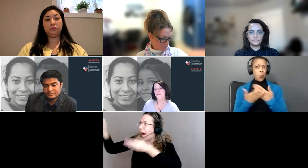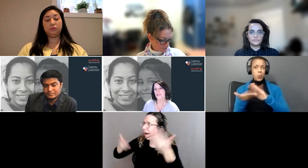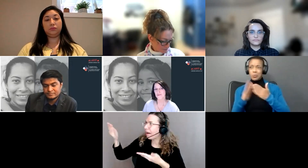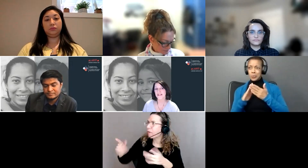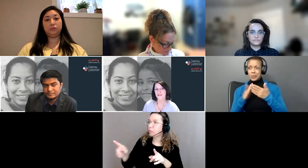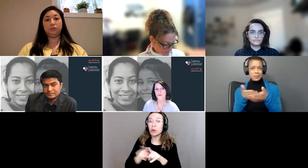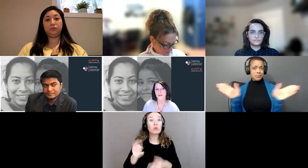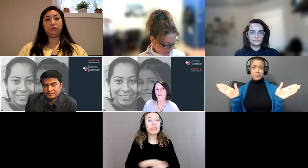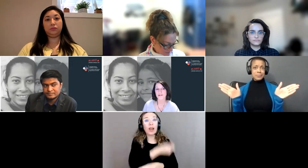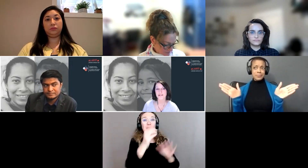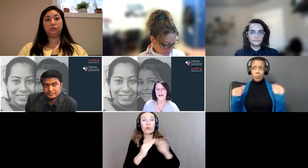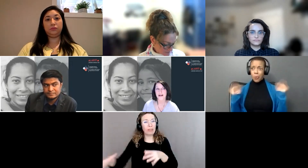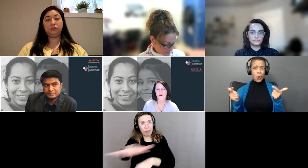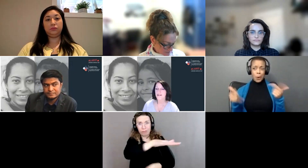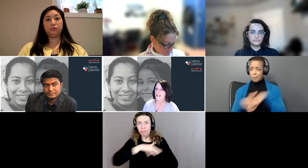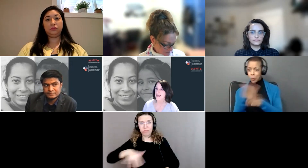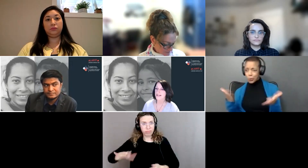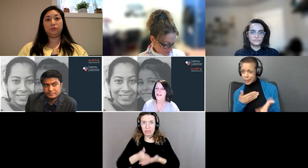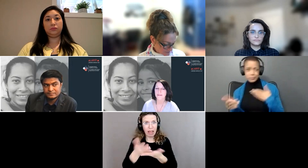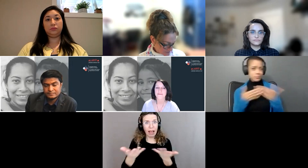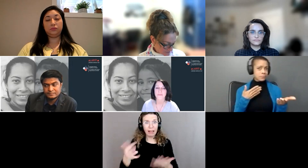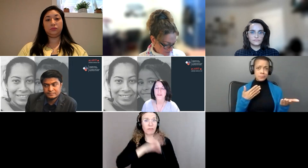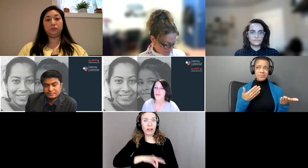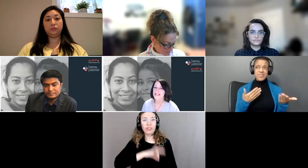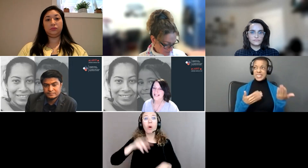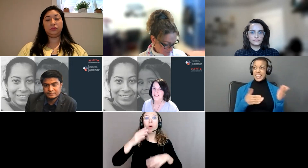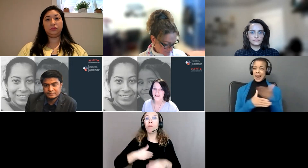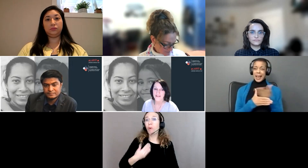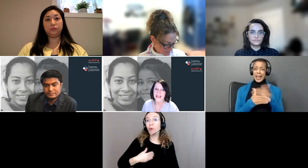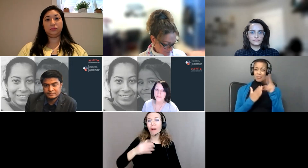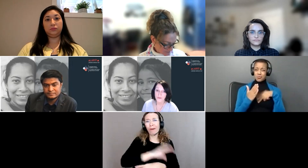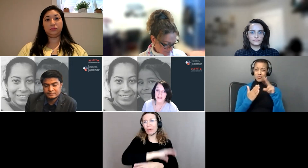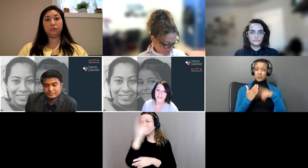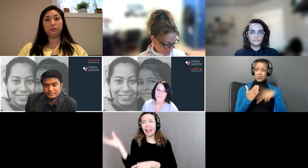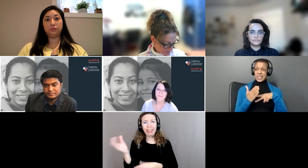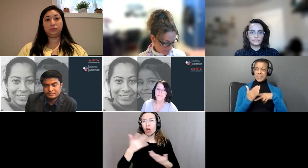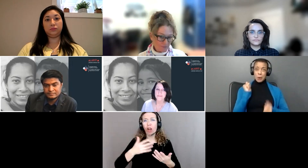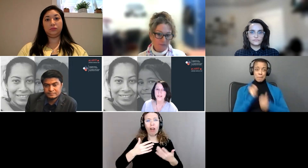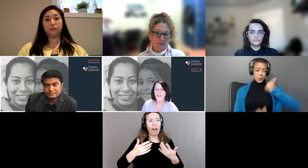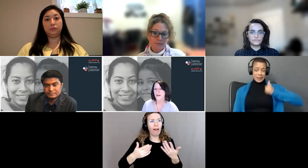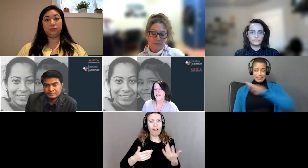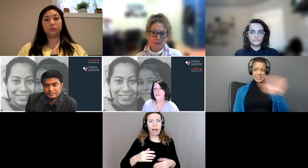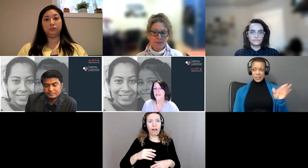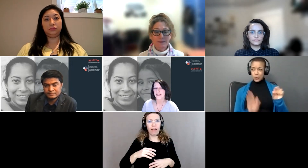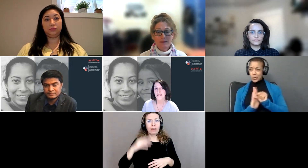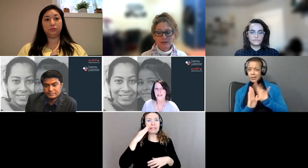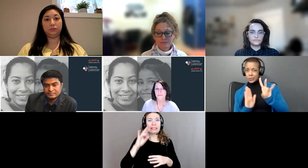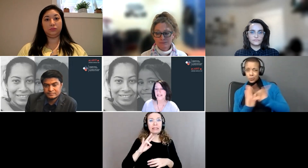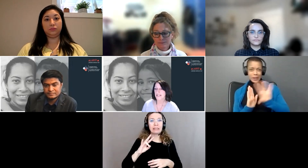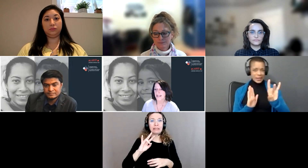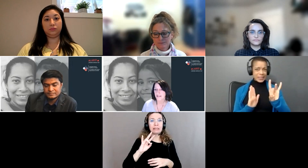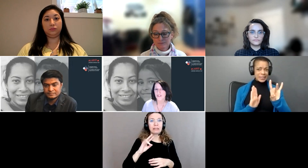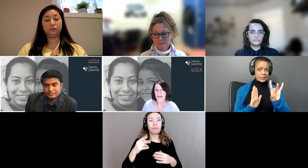au complet parce que les notes de lecture partout au Canada est entre le 7e et le 8e année de compréhension de